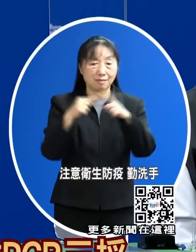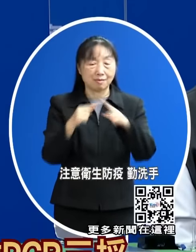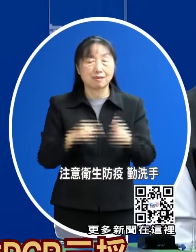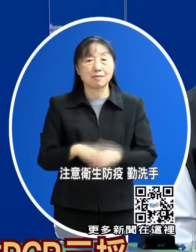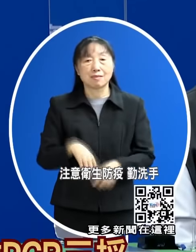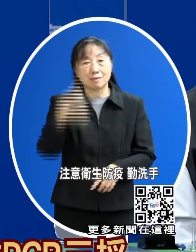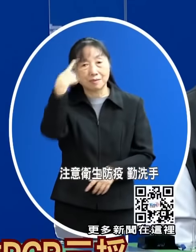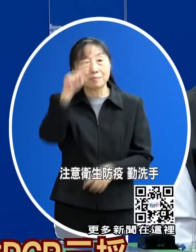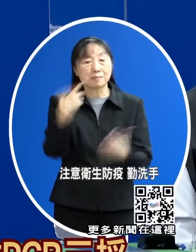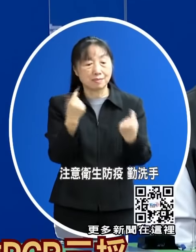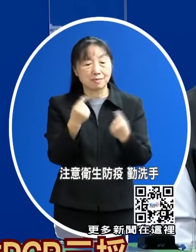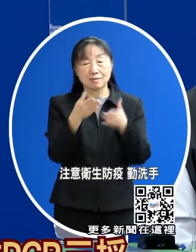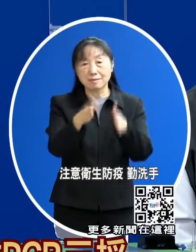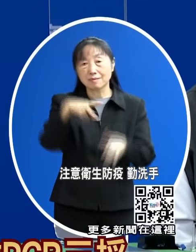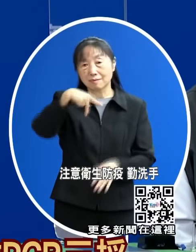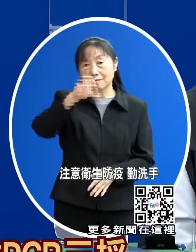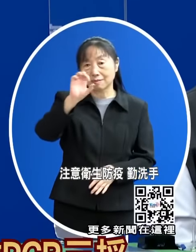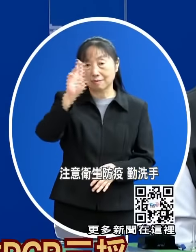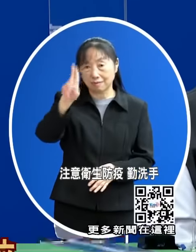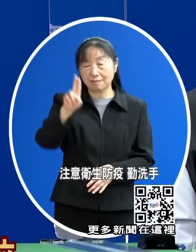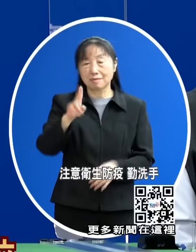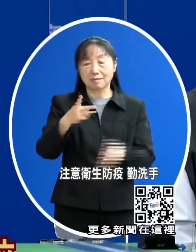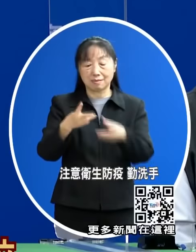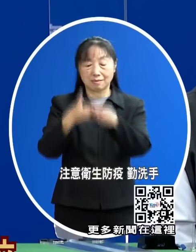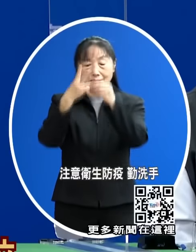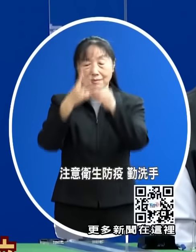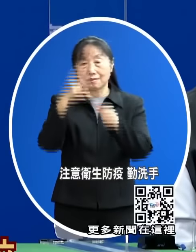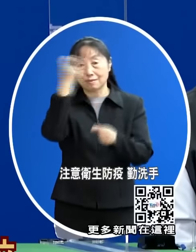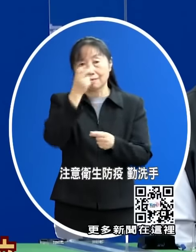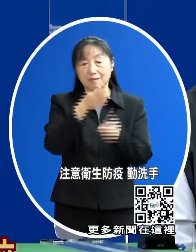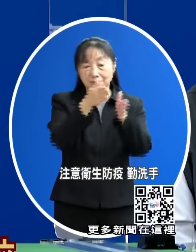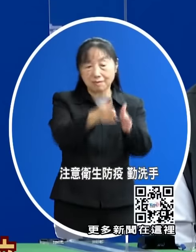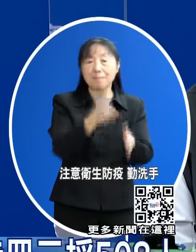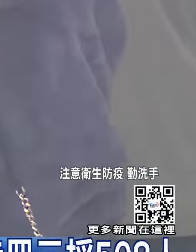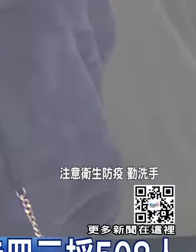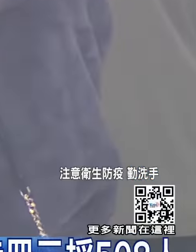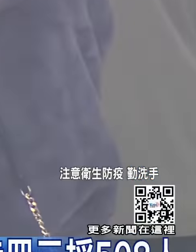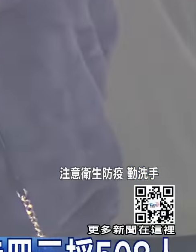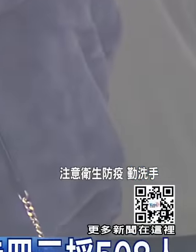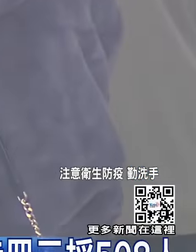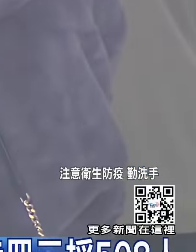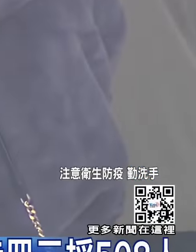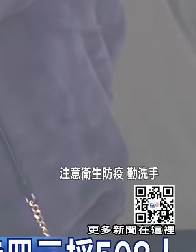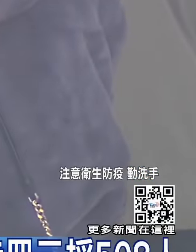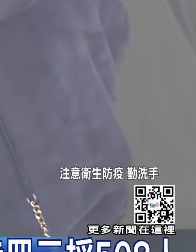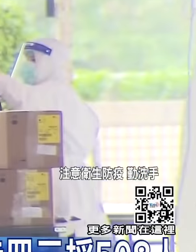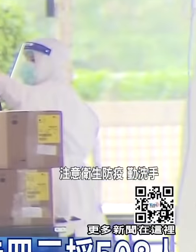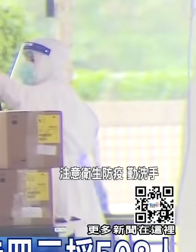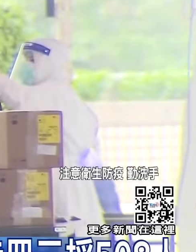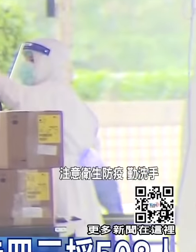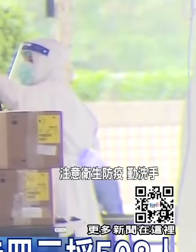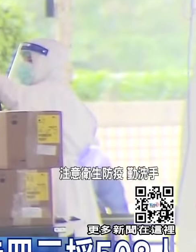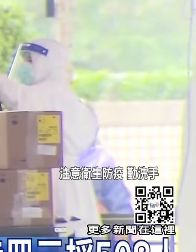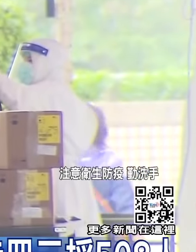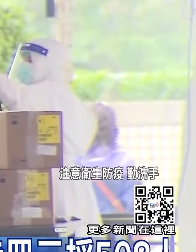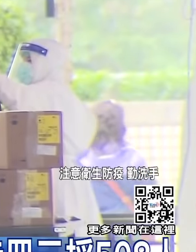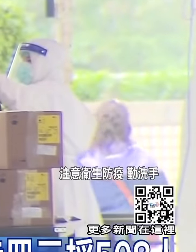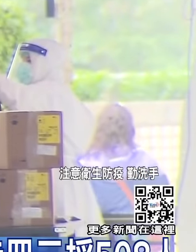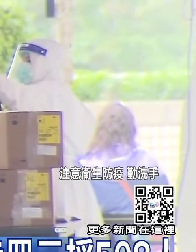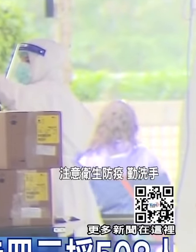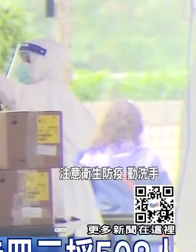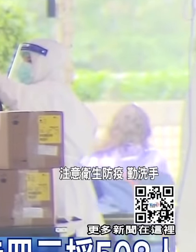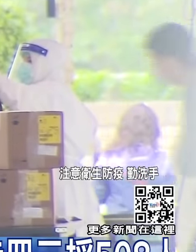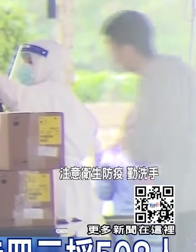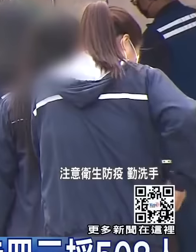我们明天也会做这个 PCR 的筛采，总共有500照册508位。 持续用清零态度监测，不让春节后疫